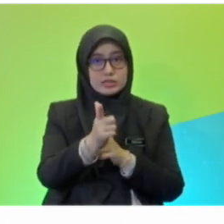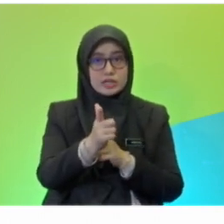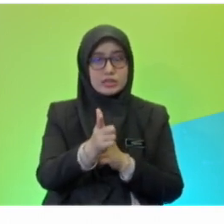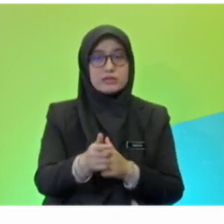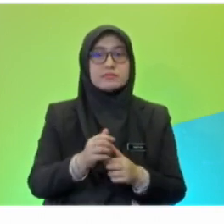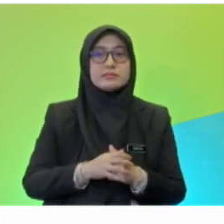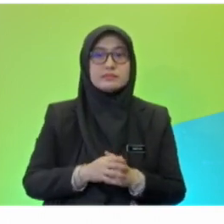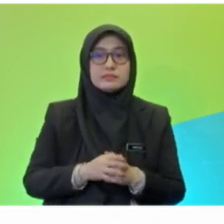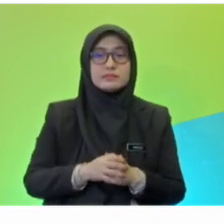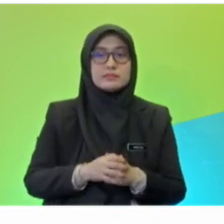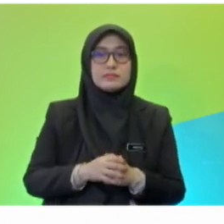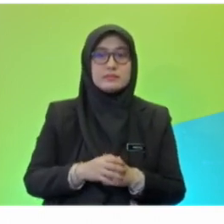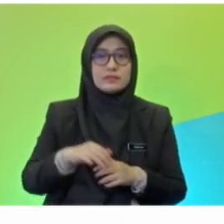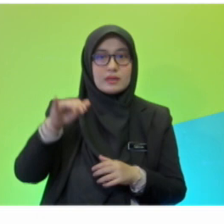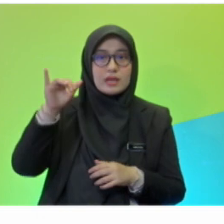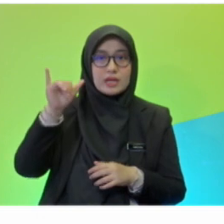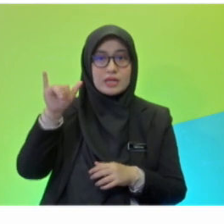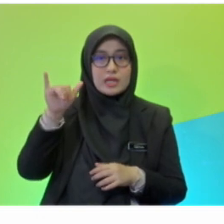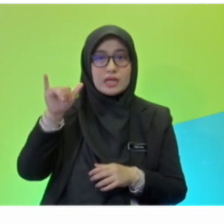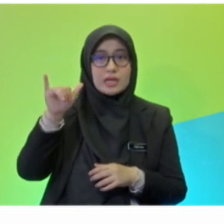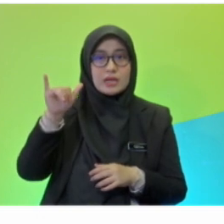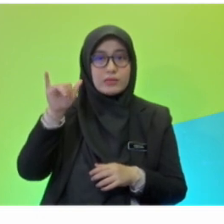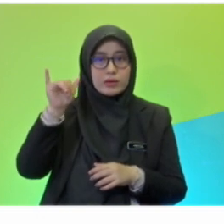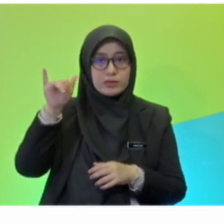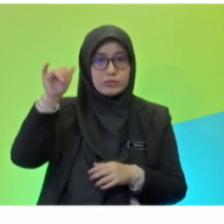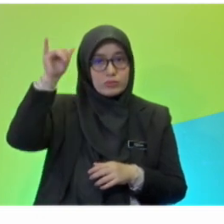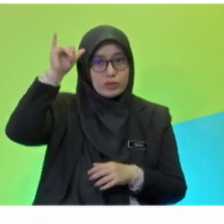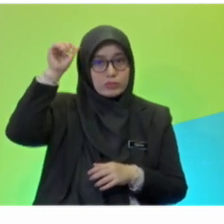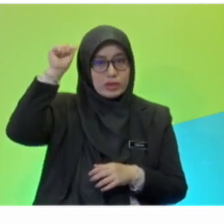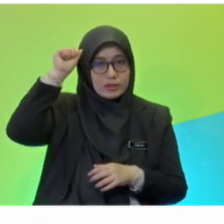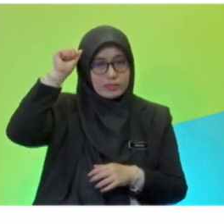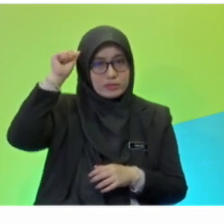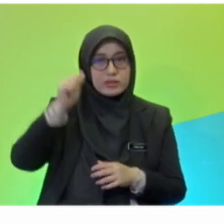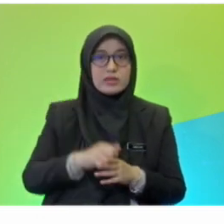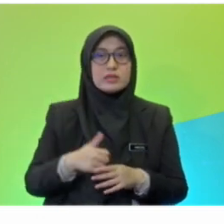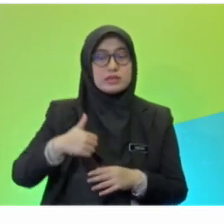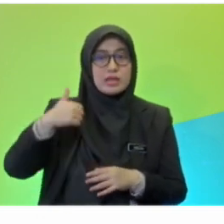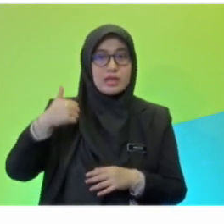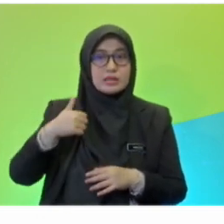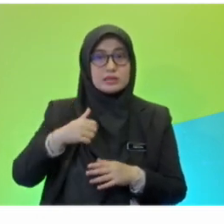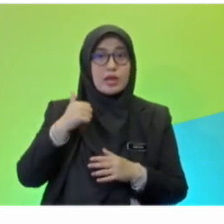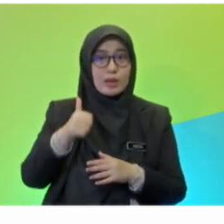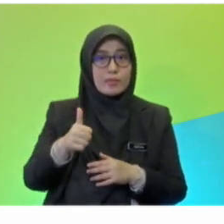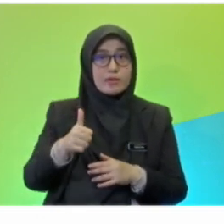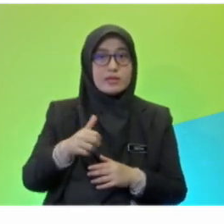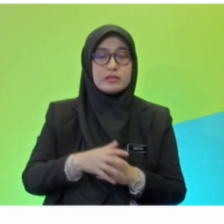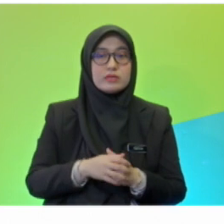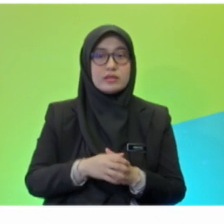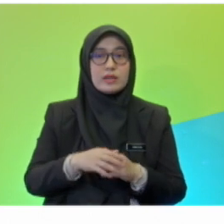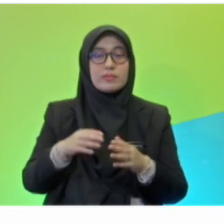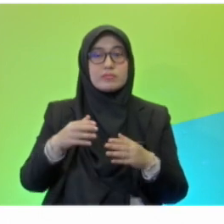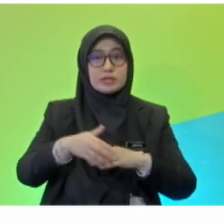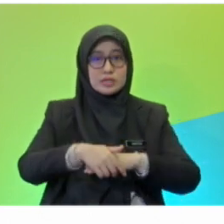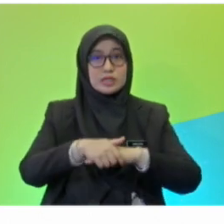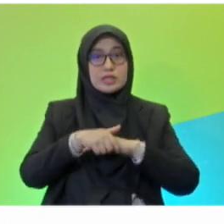pejuang yang hebat namun ini memang hebat Oke britis menggunakan meriam besar menghancurkan kubu pertahanan yang Tuhan entah akhirnya